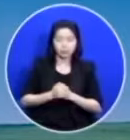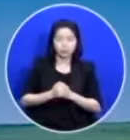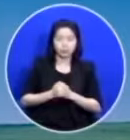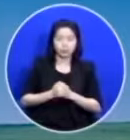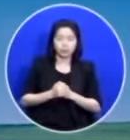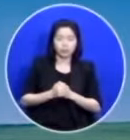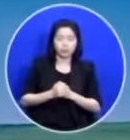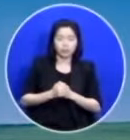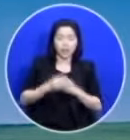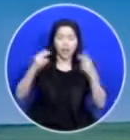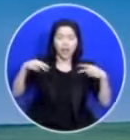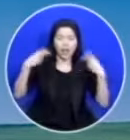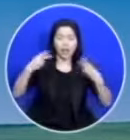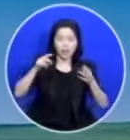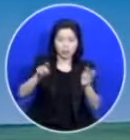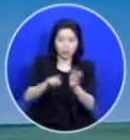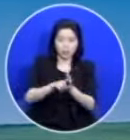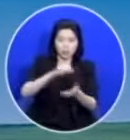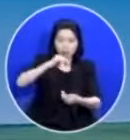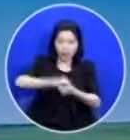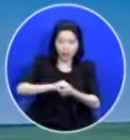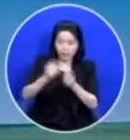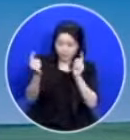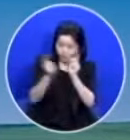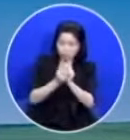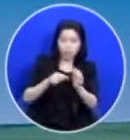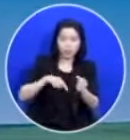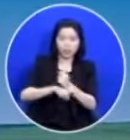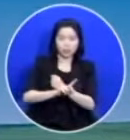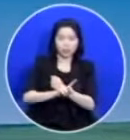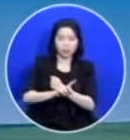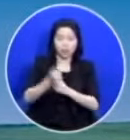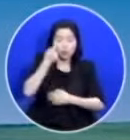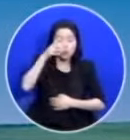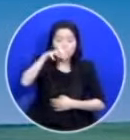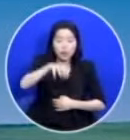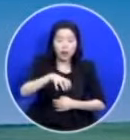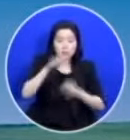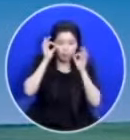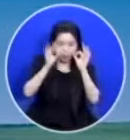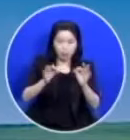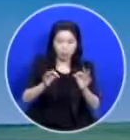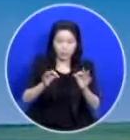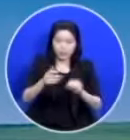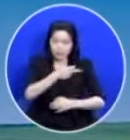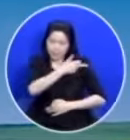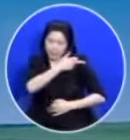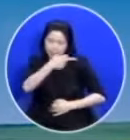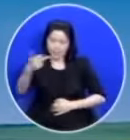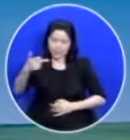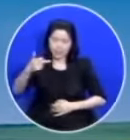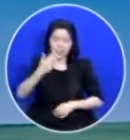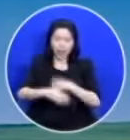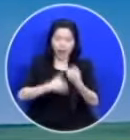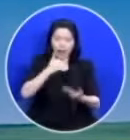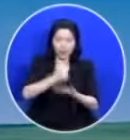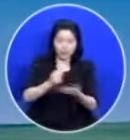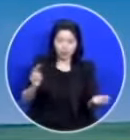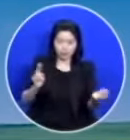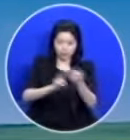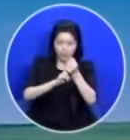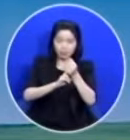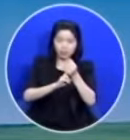것요 믿 한계에 직면한 이유는 눈앞에 보이는 거대하고 큰 하나님의